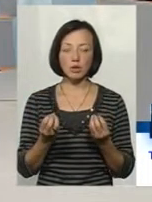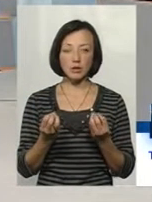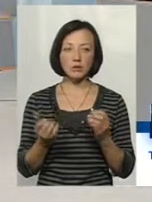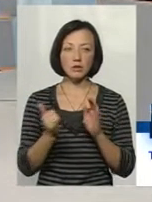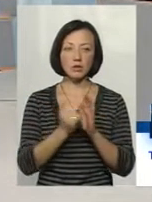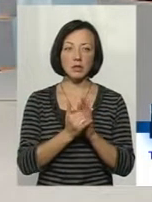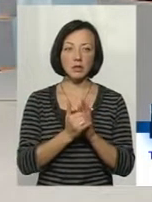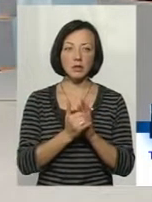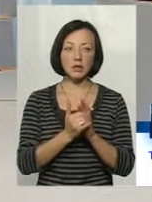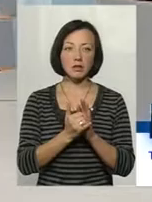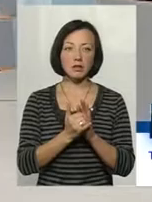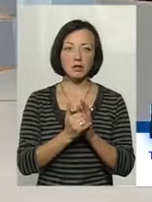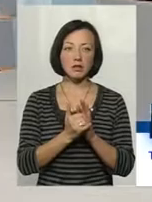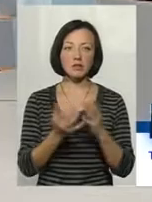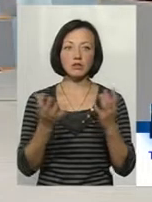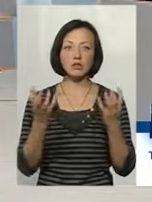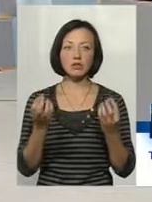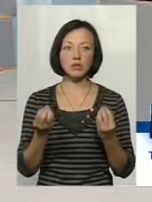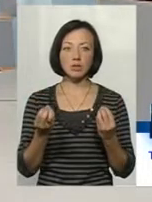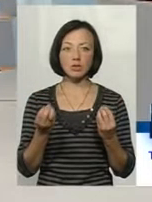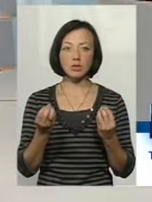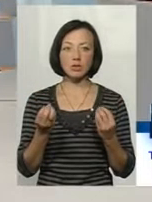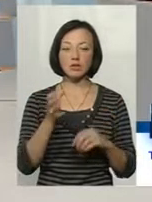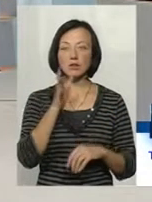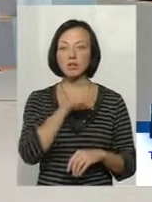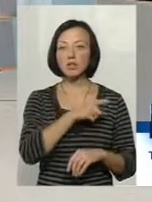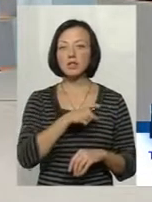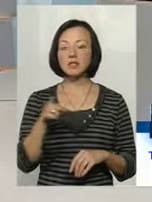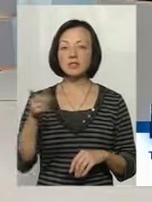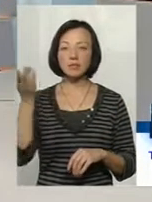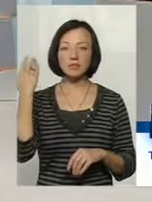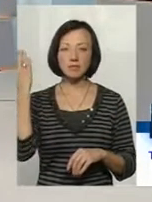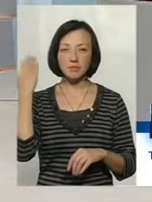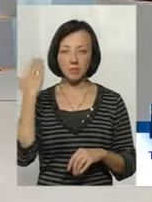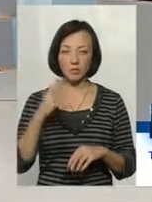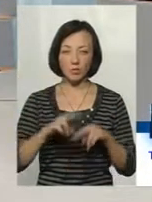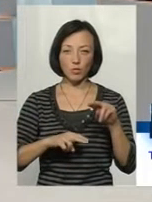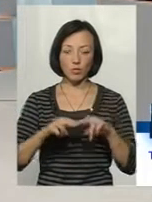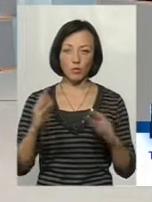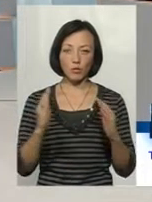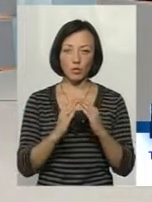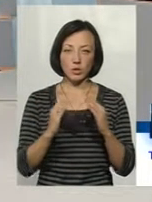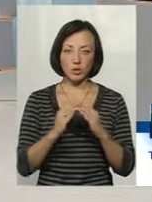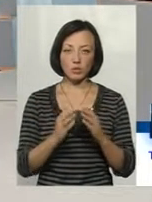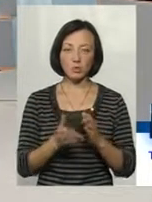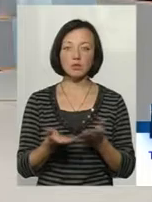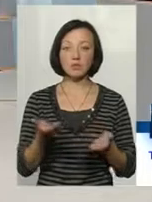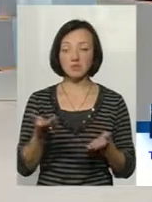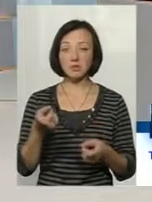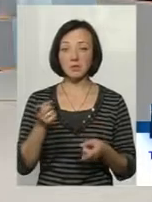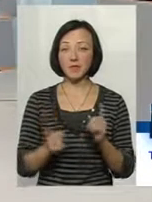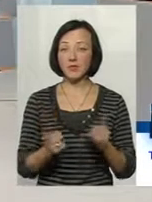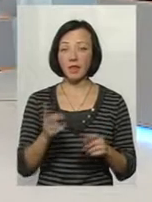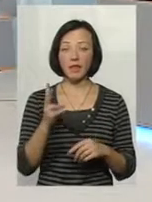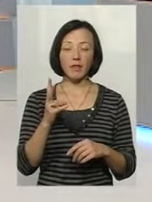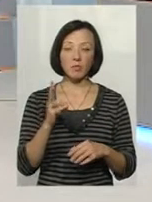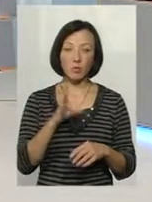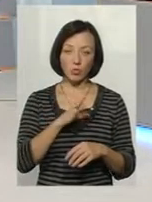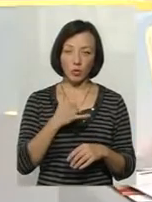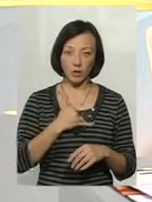ті самі колонки, які стоять ще з часів встановлення того будинку. Звісно, не виключаю, що